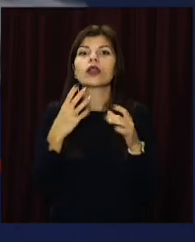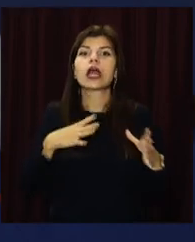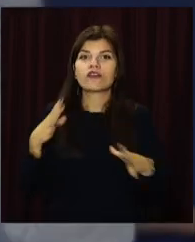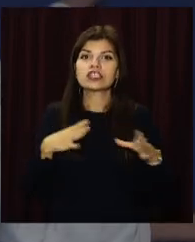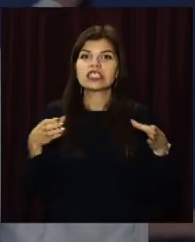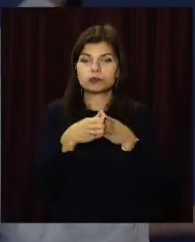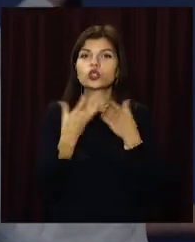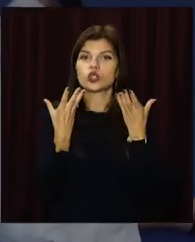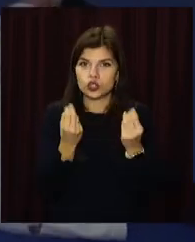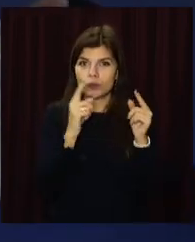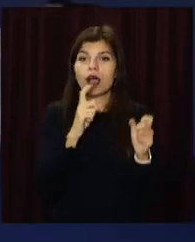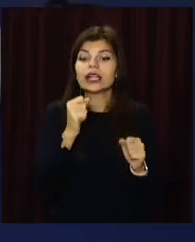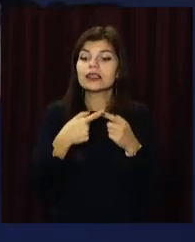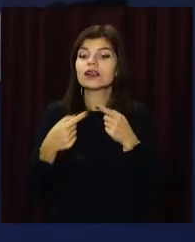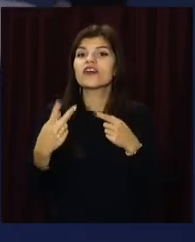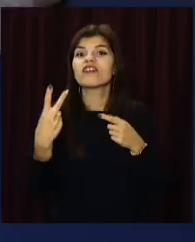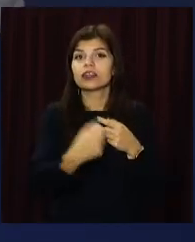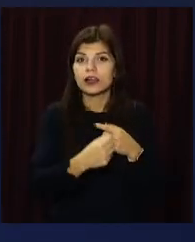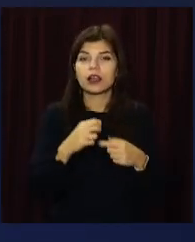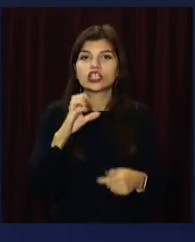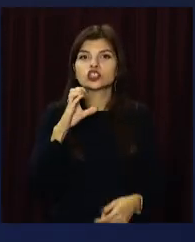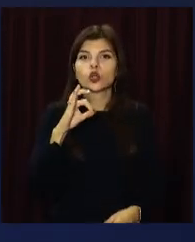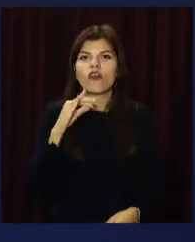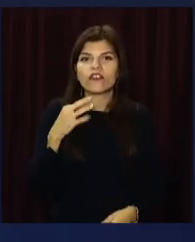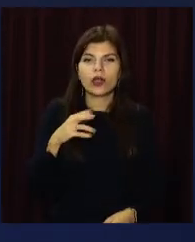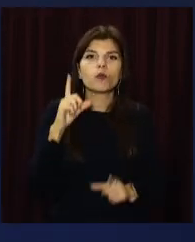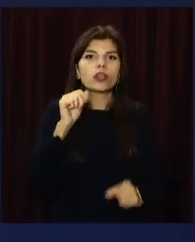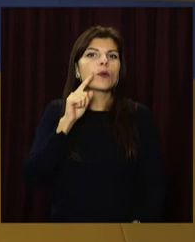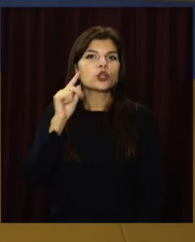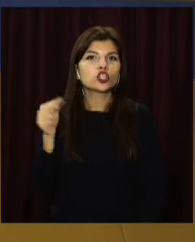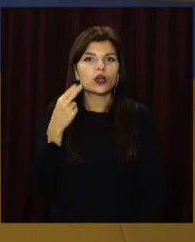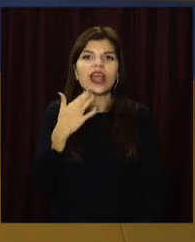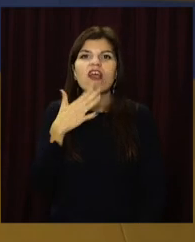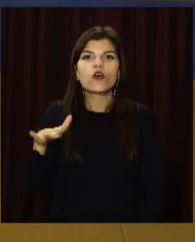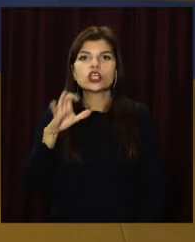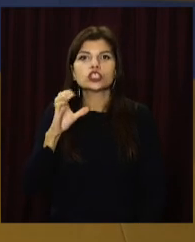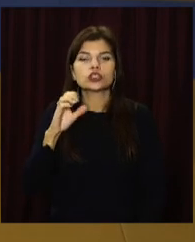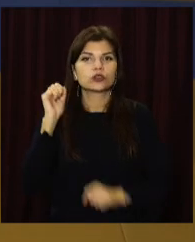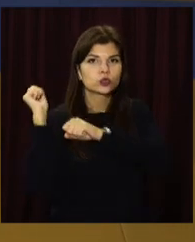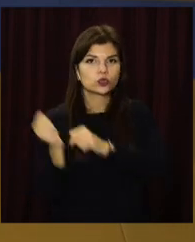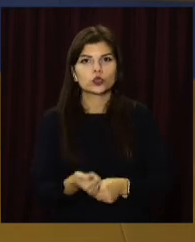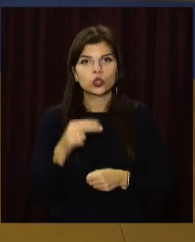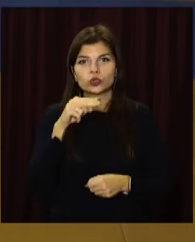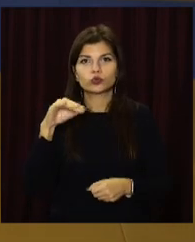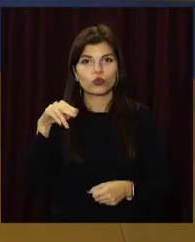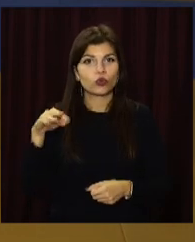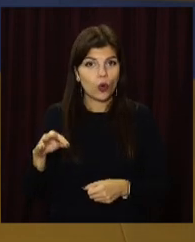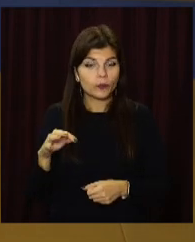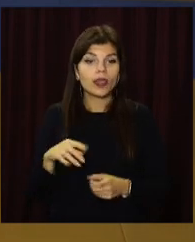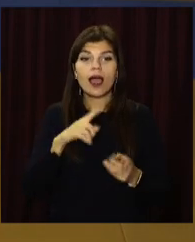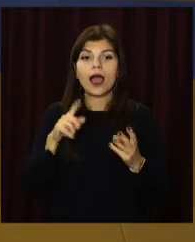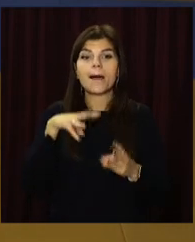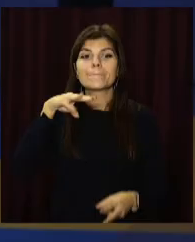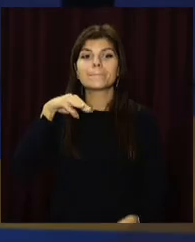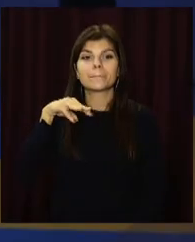тренувальний збір. А вже за два тижні Софія Бродинських поїде на молодіжний чемпіонат Європи з дзюдо. Водночас Михайло Шаповалов